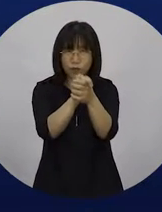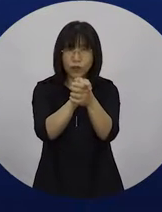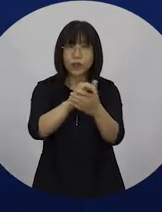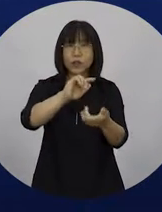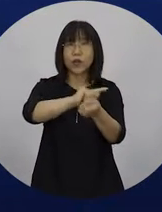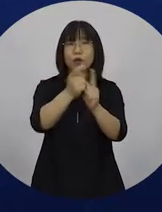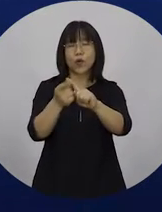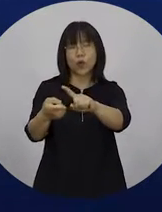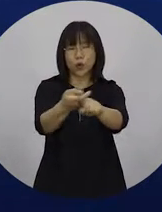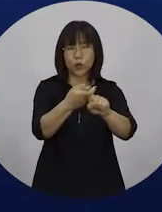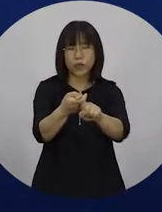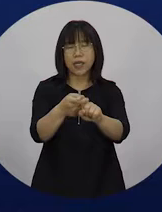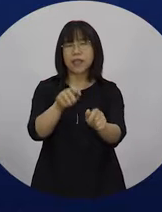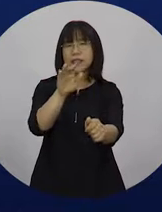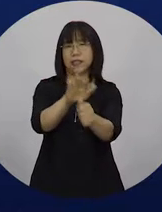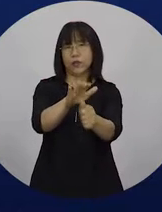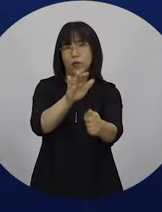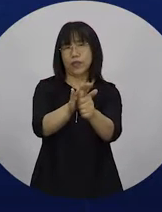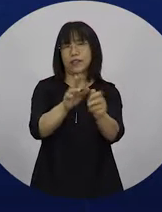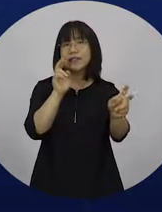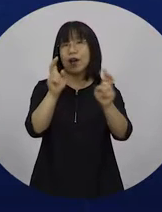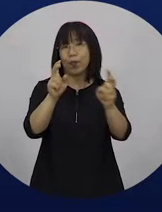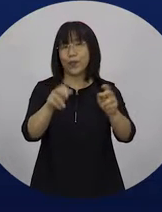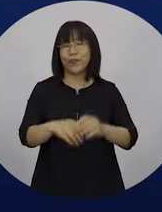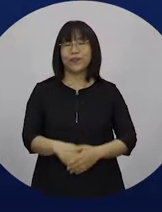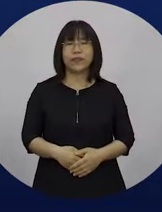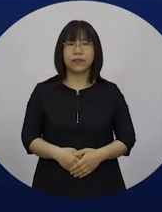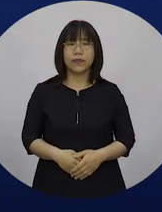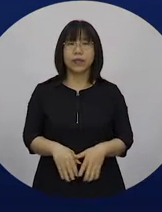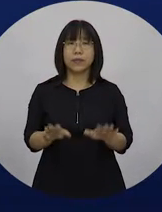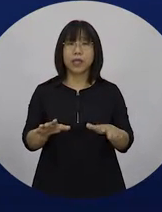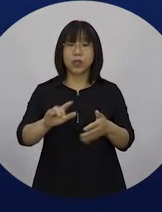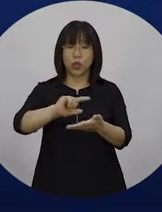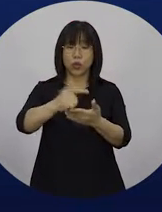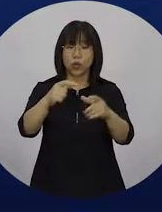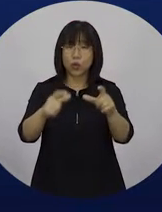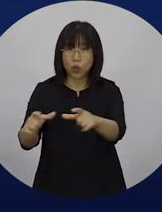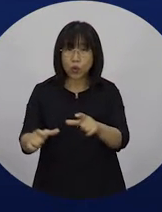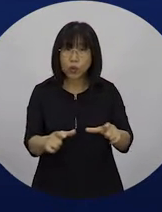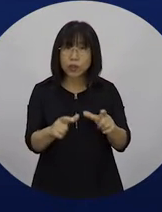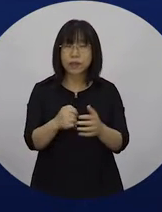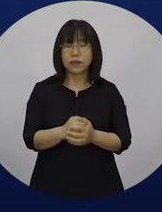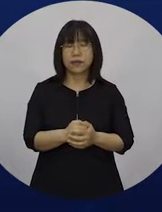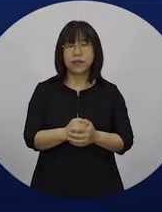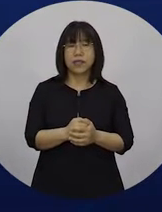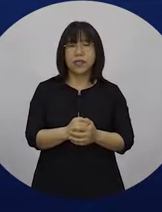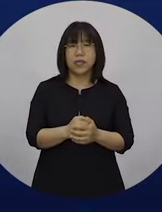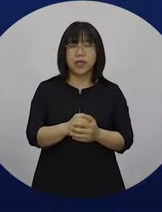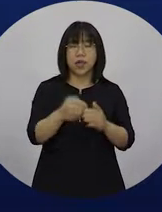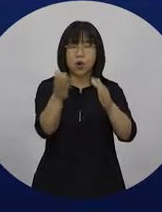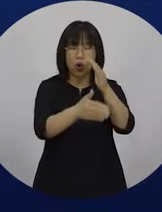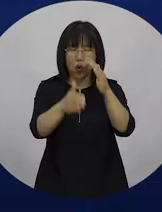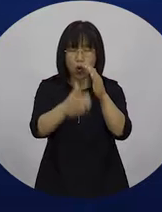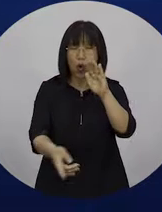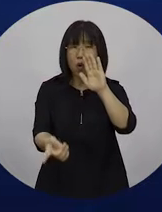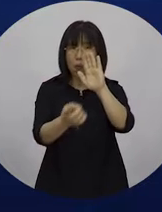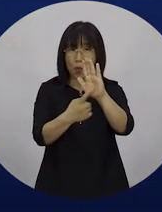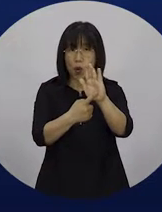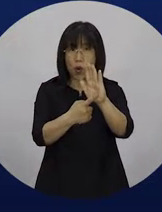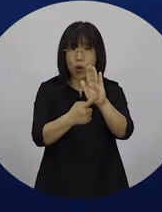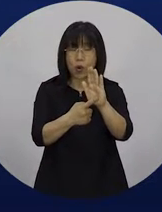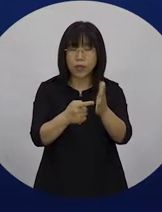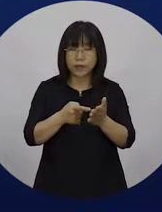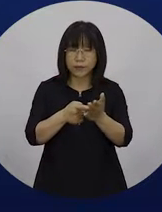활동을 시작할 수 있도록 지원하는 사업인데요. 강서구가 동단위 주민모임 형성 공모사업 참여 대상자를